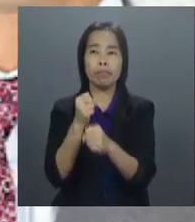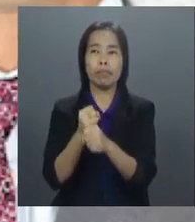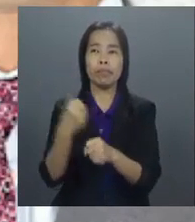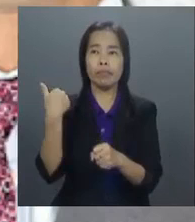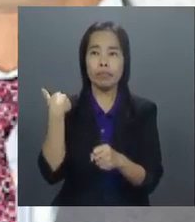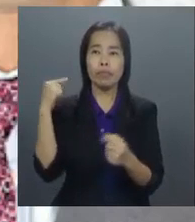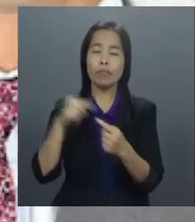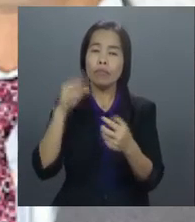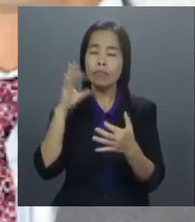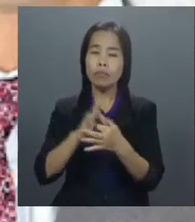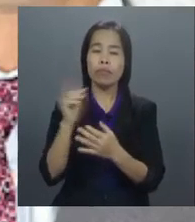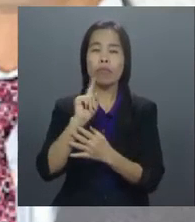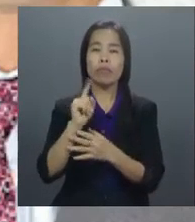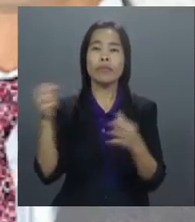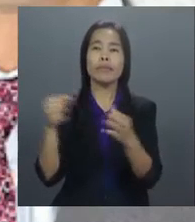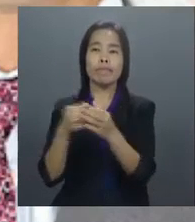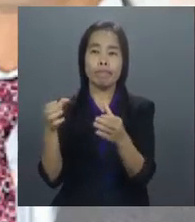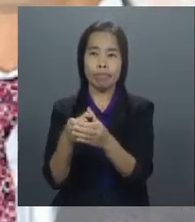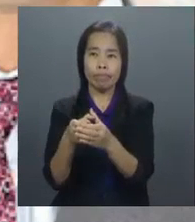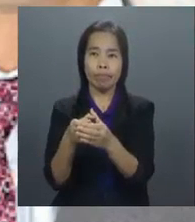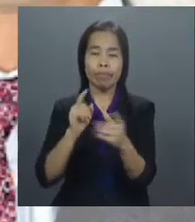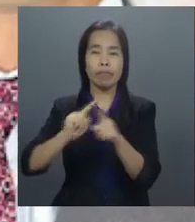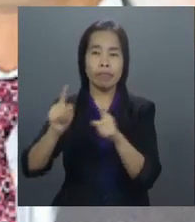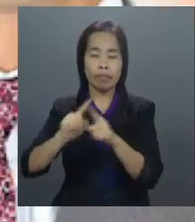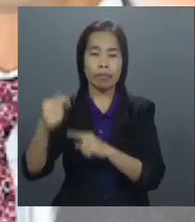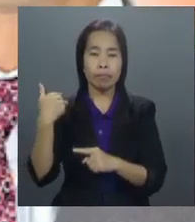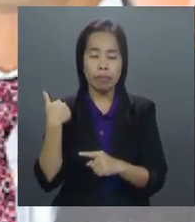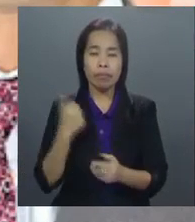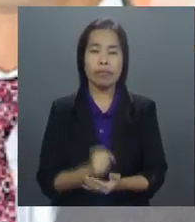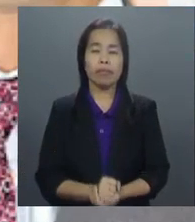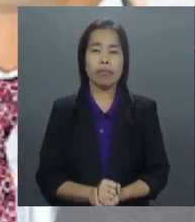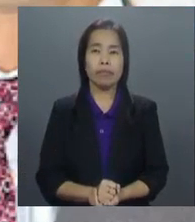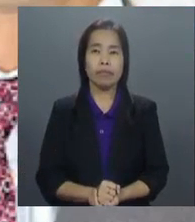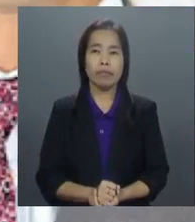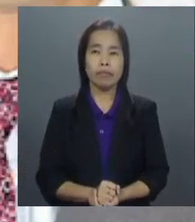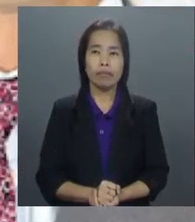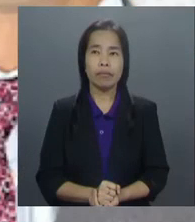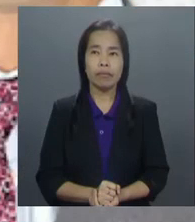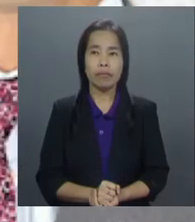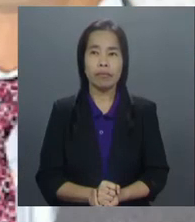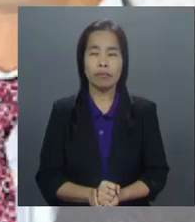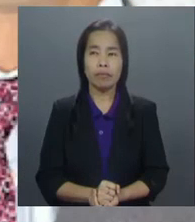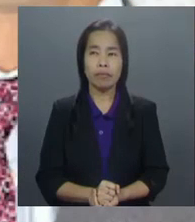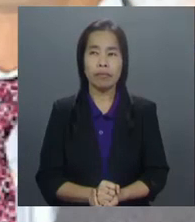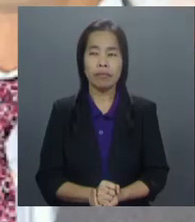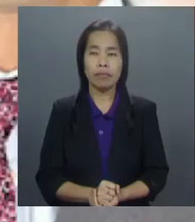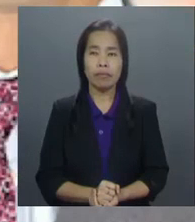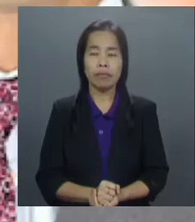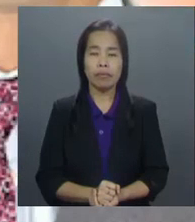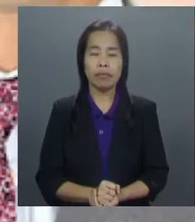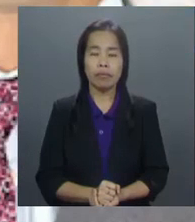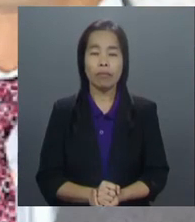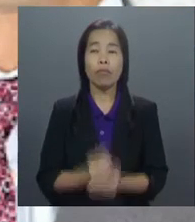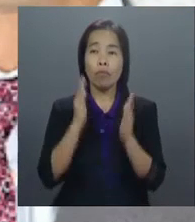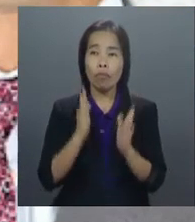ษัทในกลุ่มอุตสาหกรรมฟินเทคแทนส่วนพนักงานที่เค